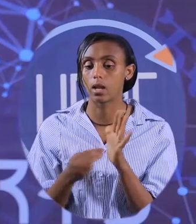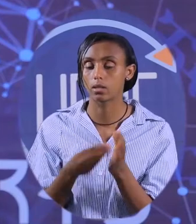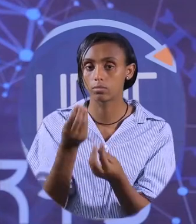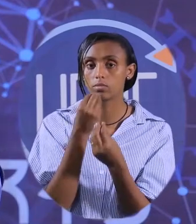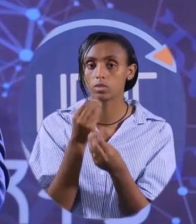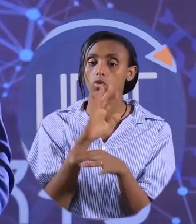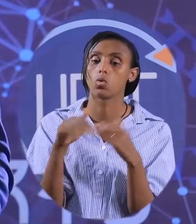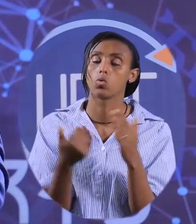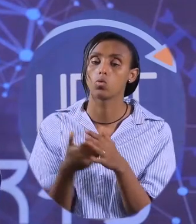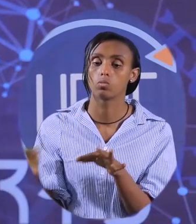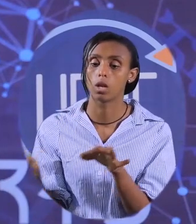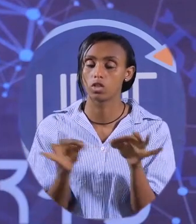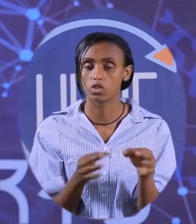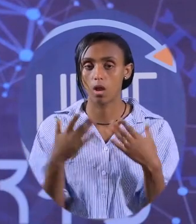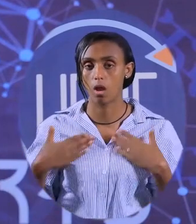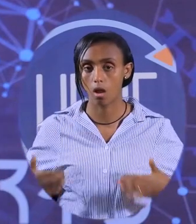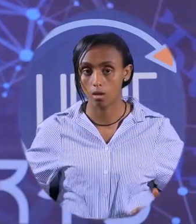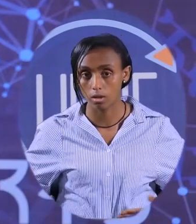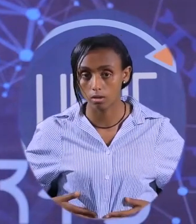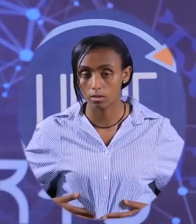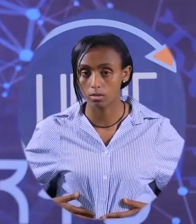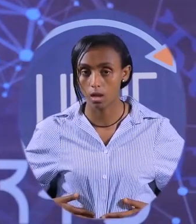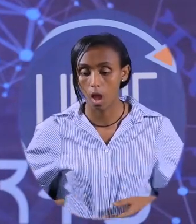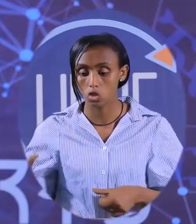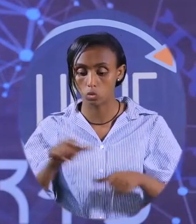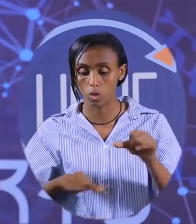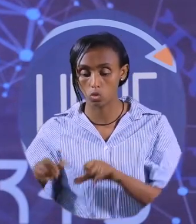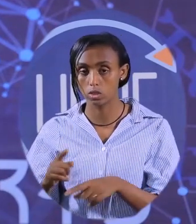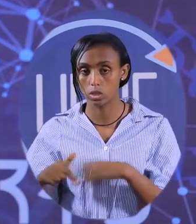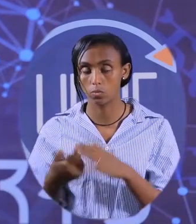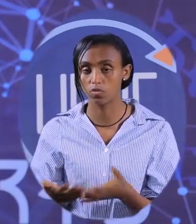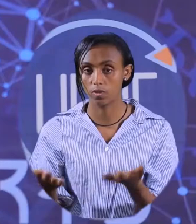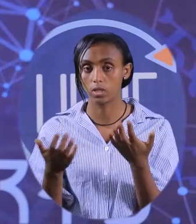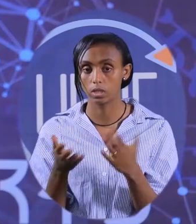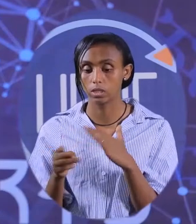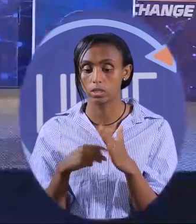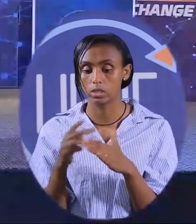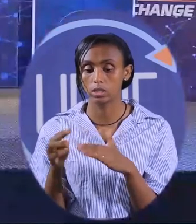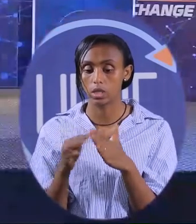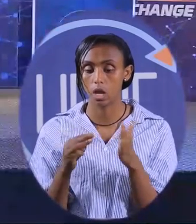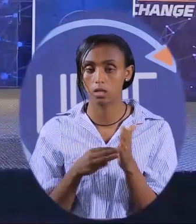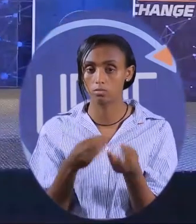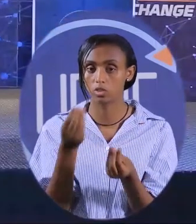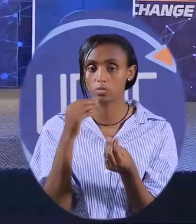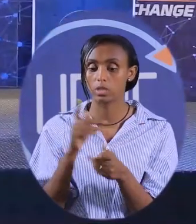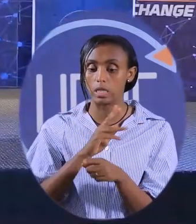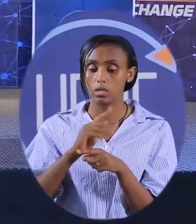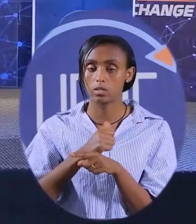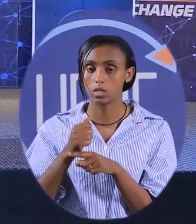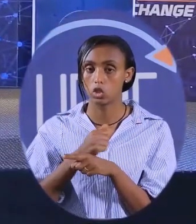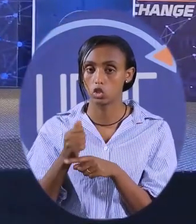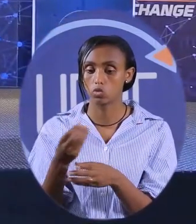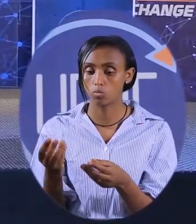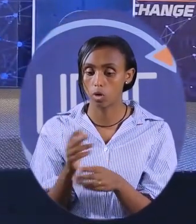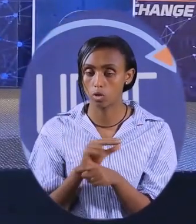ምግብ የሁሉም ባለድርሻ አካላት አስተዋጽኦን ስለሚፈልግ ሥርዓተ ምግብ በሰለጠኑ ባለሙያዎች